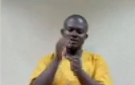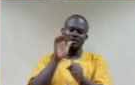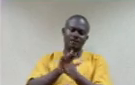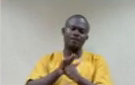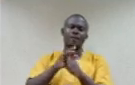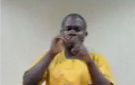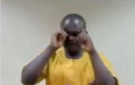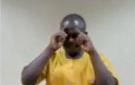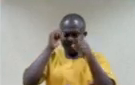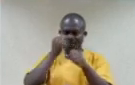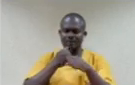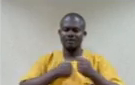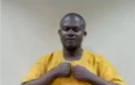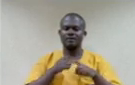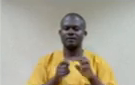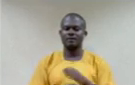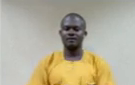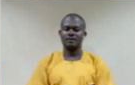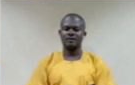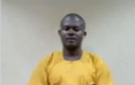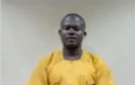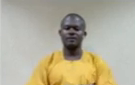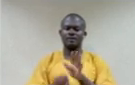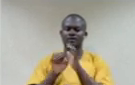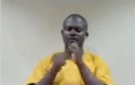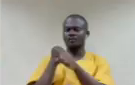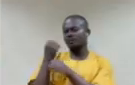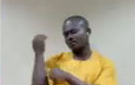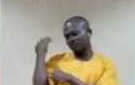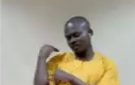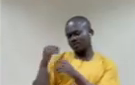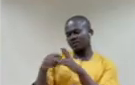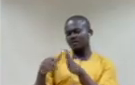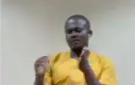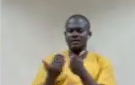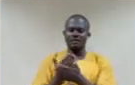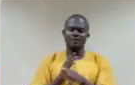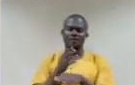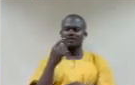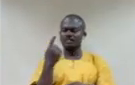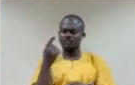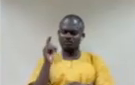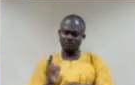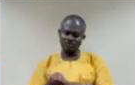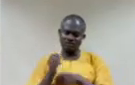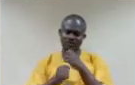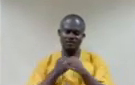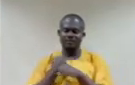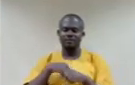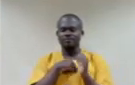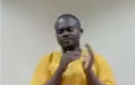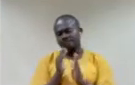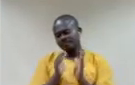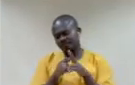guhangira abanyarwanda imirimo itandukanye nk'umwaka ushize twahanze imirimo mishya irenga 1000 uyu mwaka turateganya guhanga